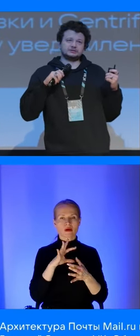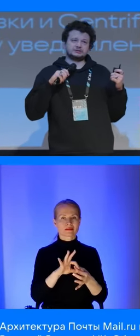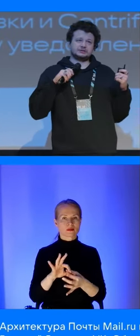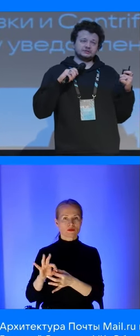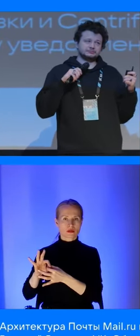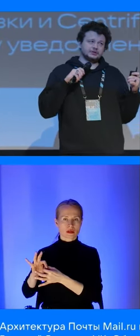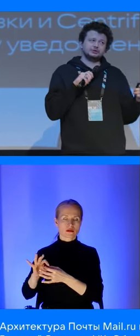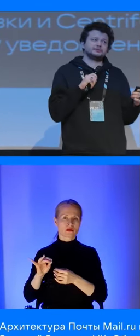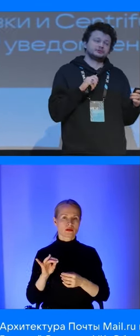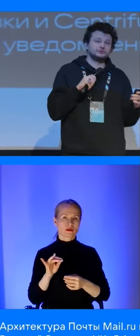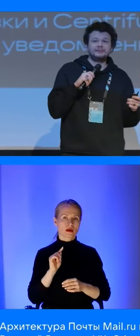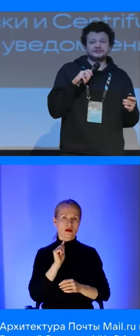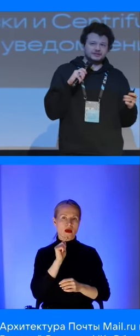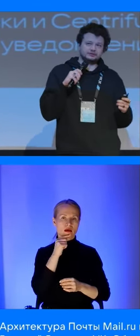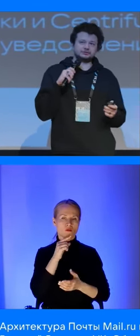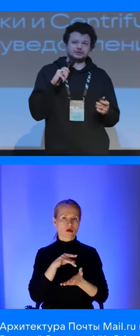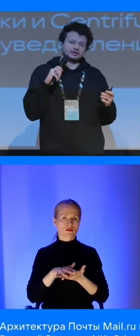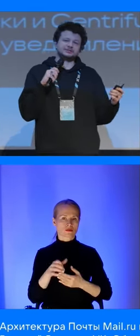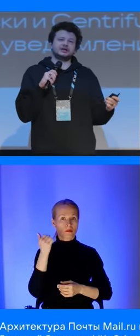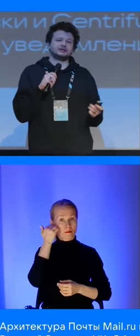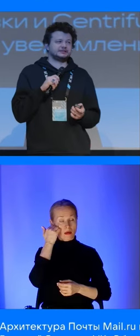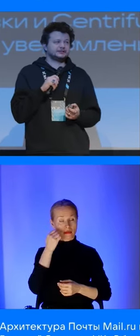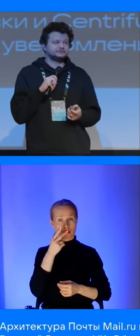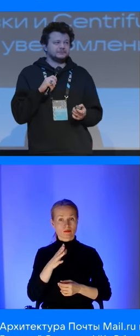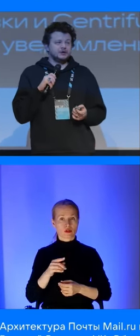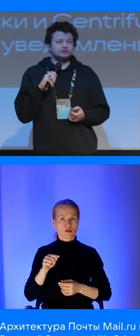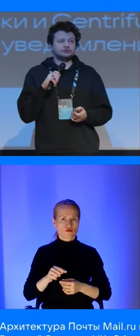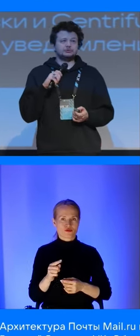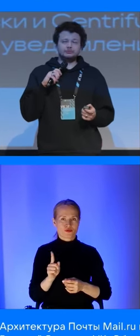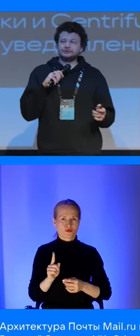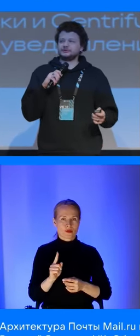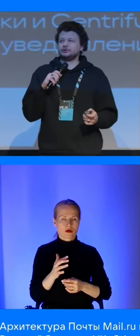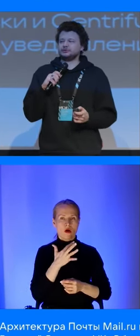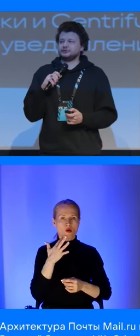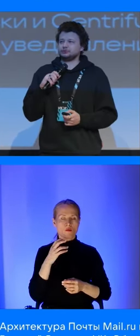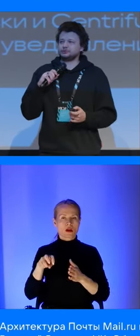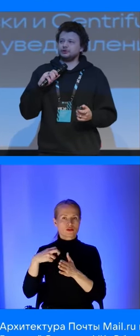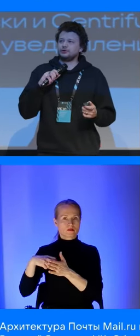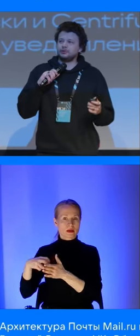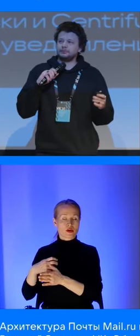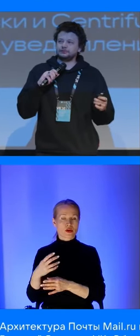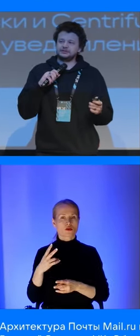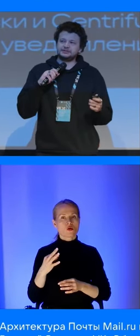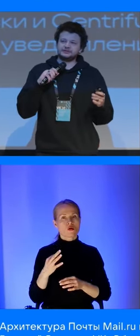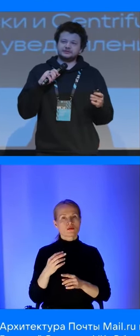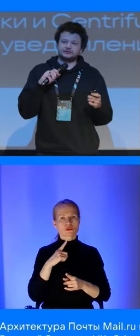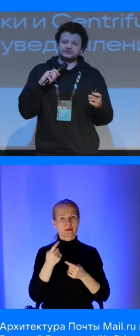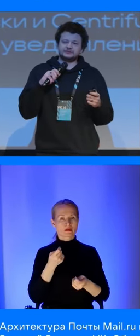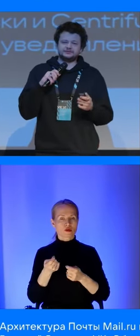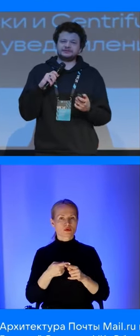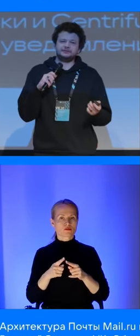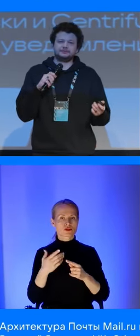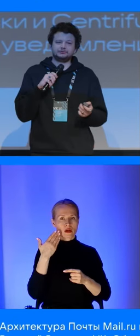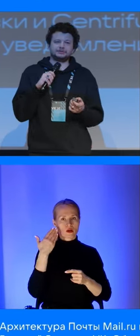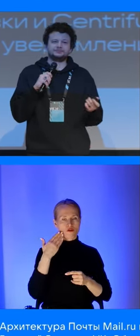достаточно экономно расходует память, несмотря на то, что это garbage collector язык. Вот. Но будьте осторожны, потому что очень легко получить